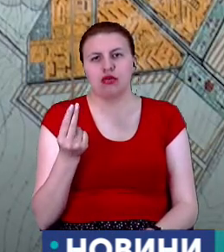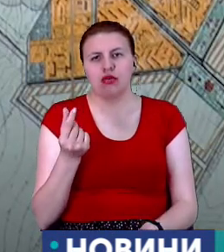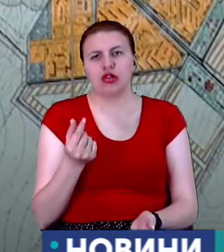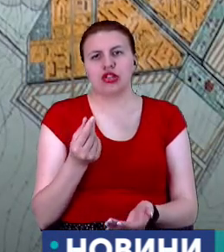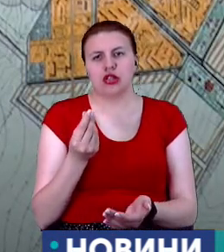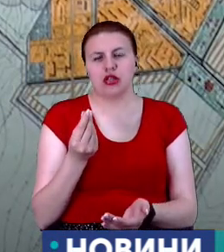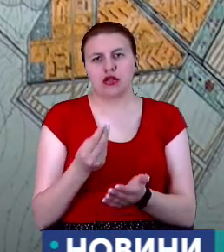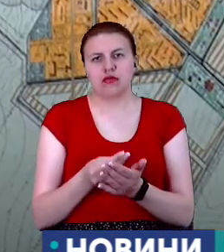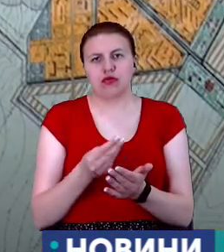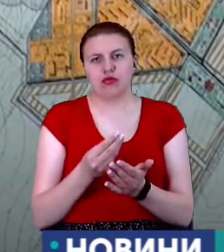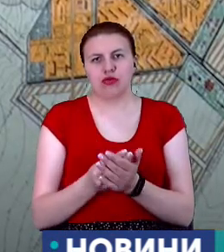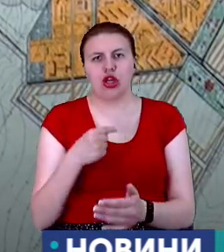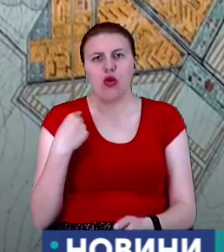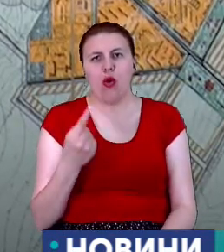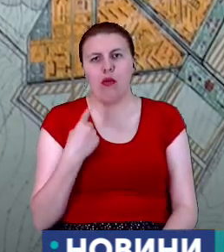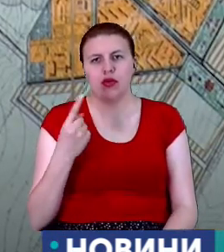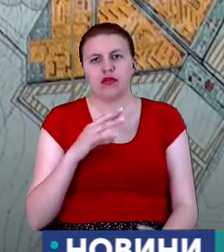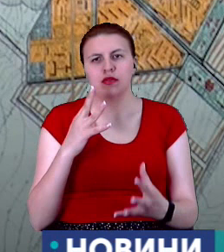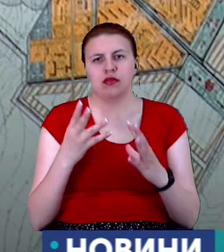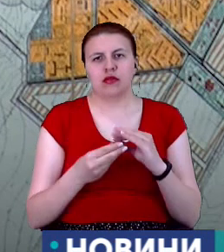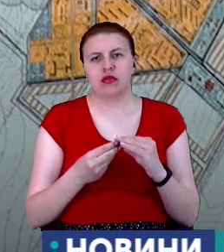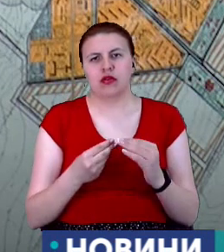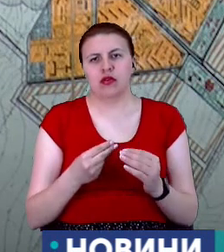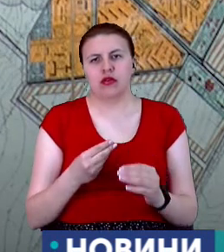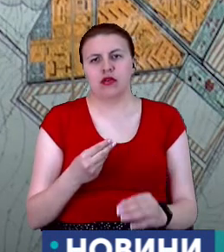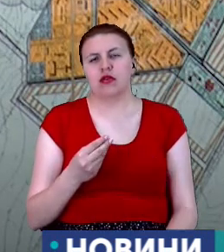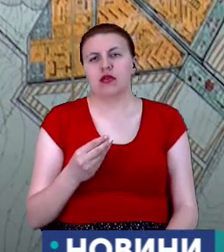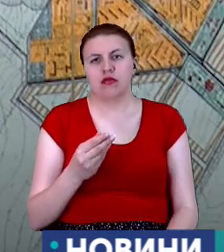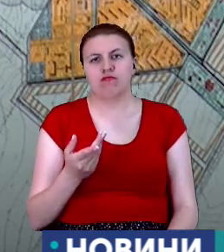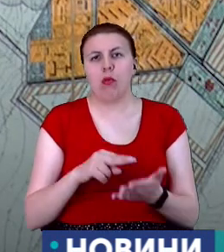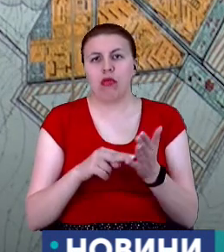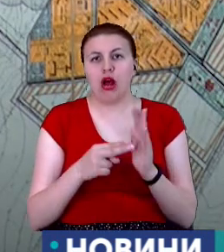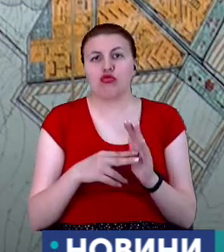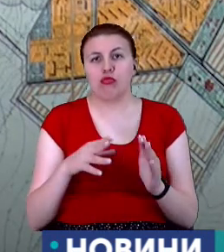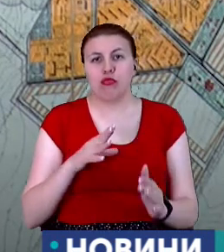біля 230 будинків було, але ж